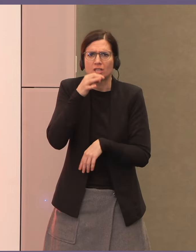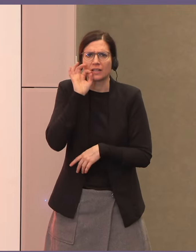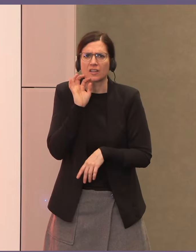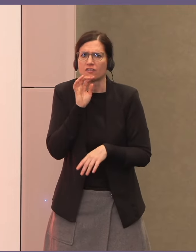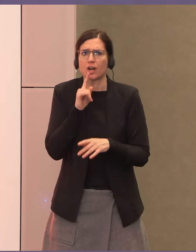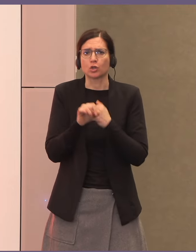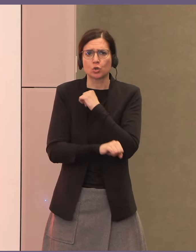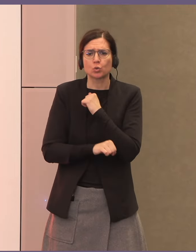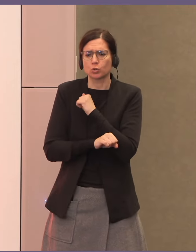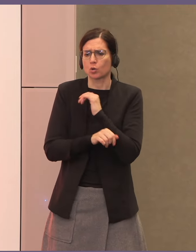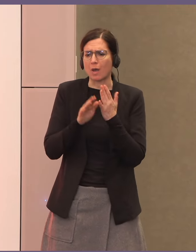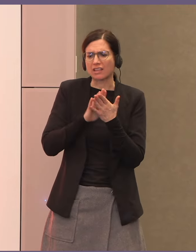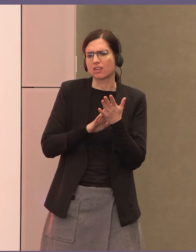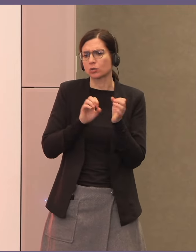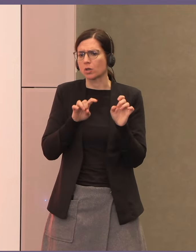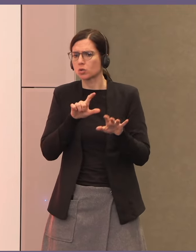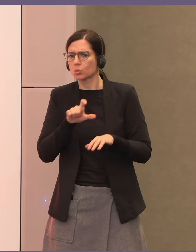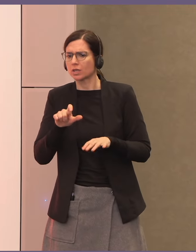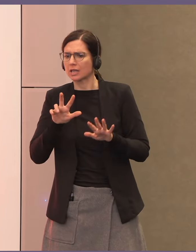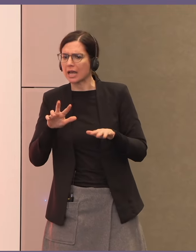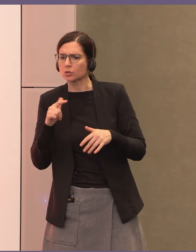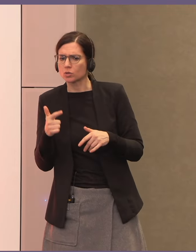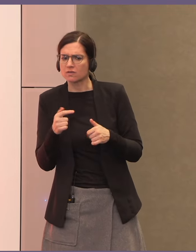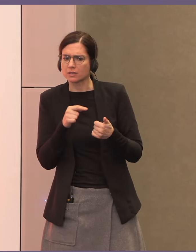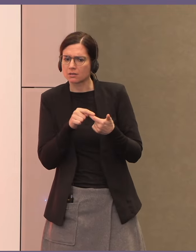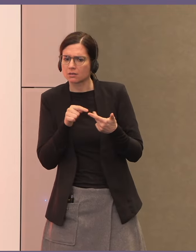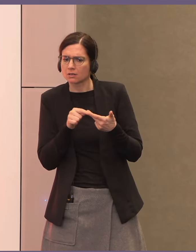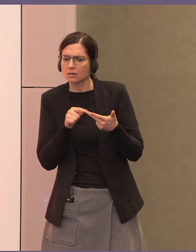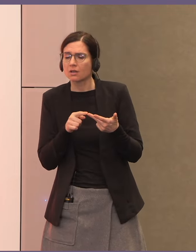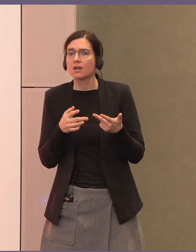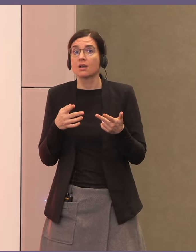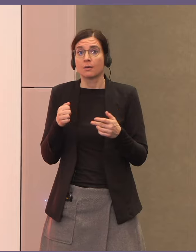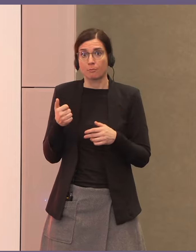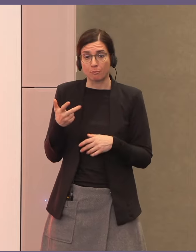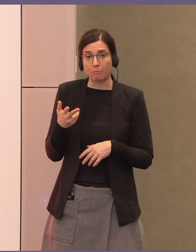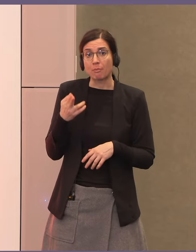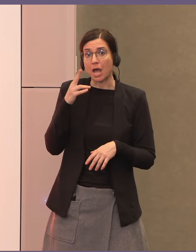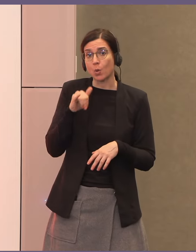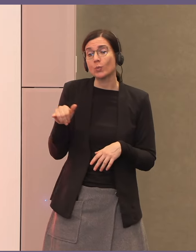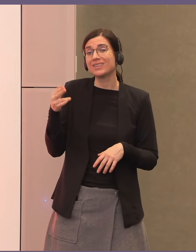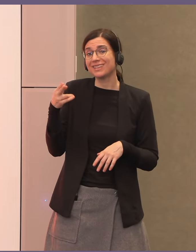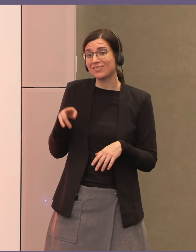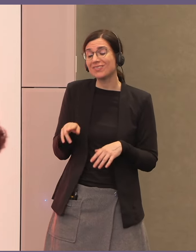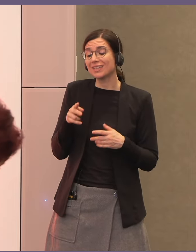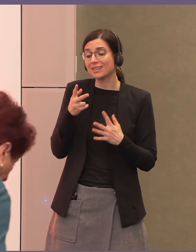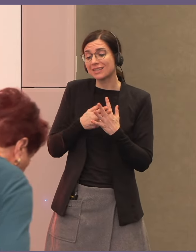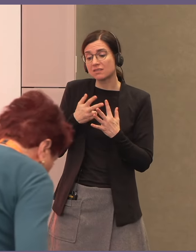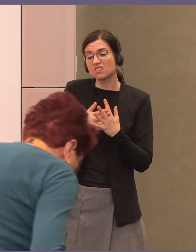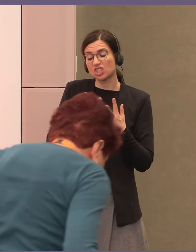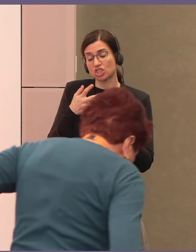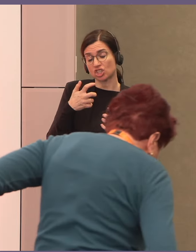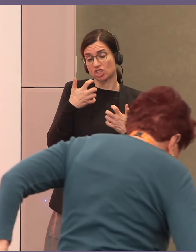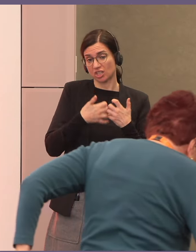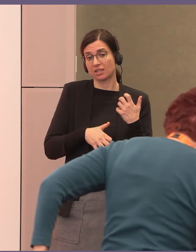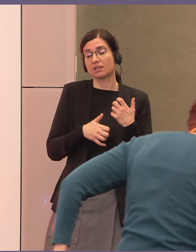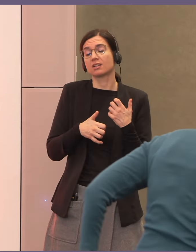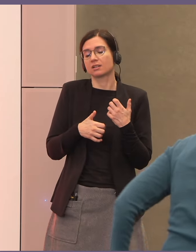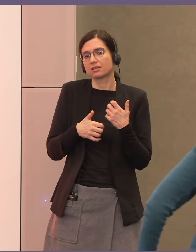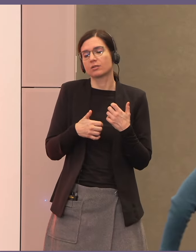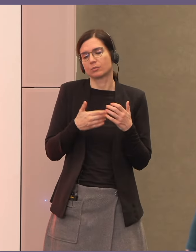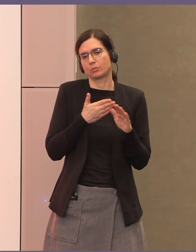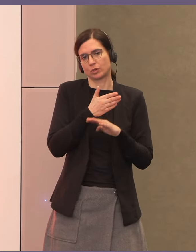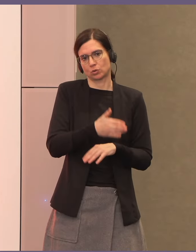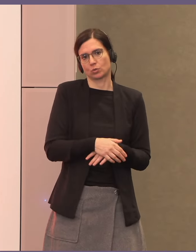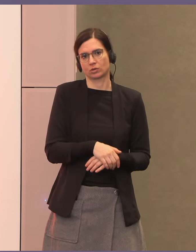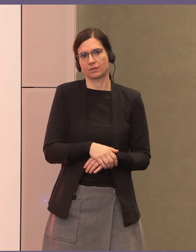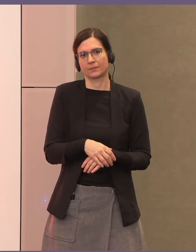sie begann ihr Studium 1928, um nur drei sehr erfolgreiche Absolventinnen der Uni wie in der Zwischenkriegszeit zu nennen. Ja, sie waren Teil der